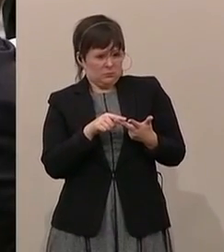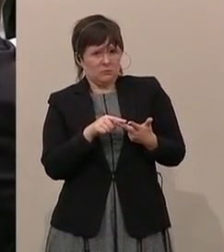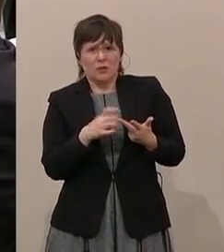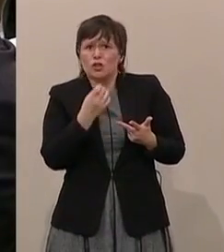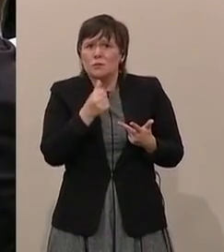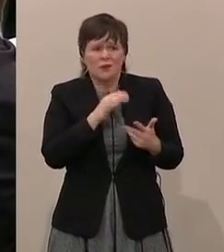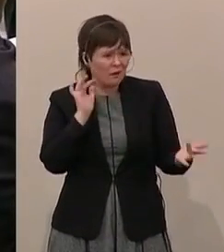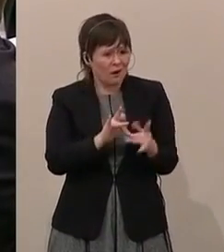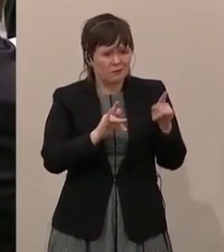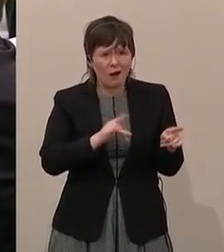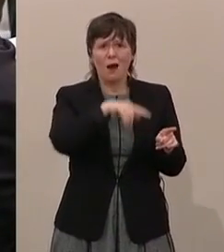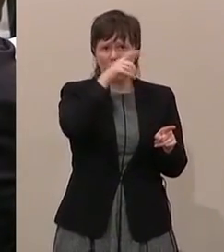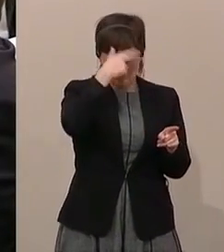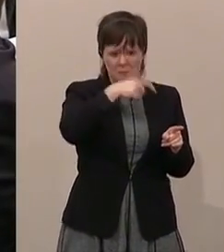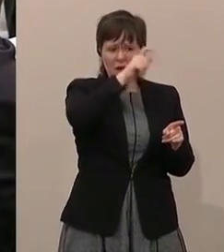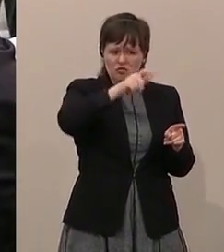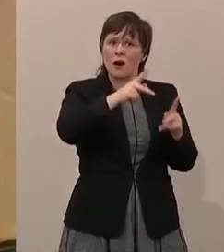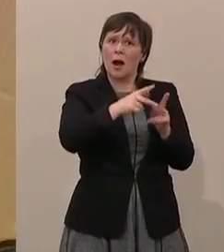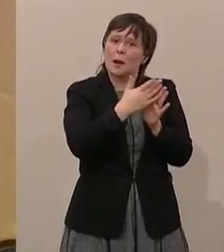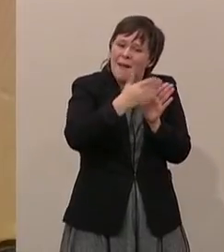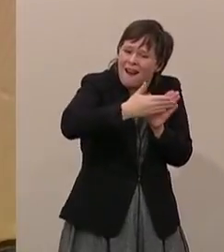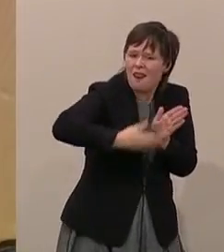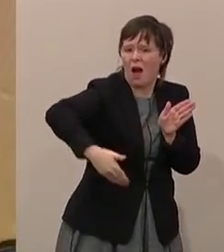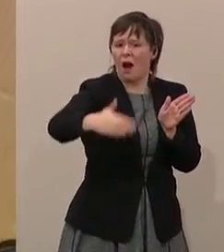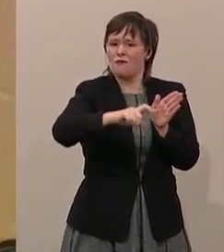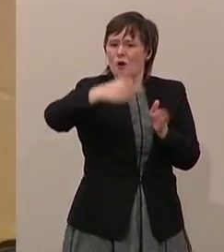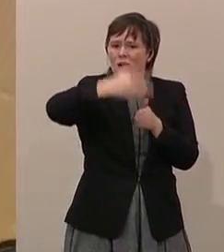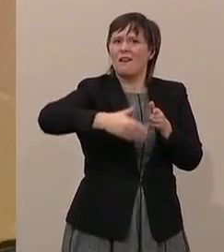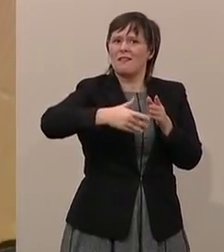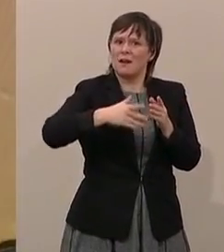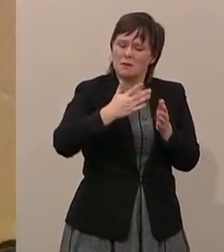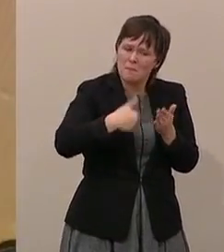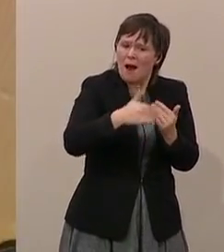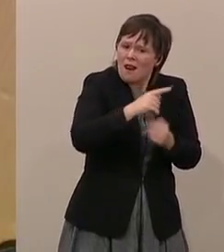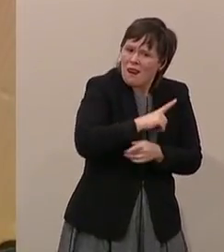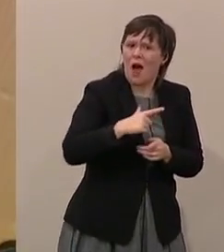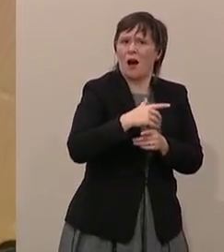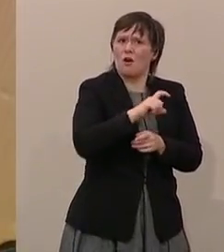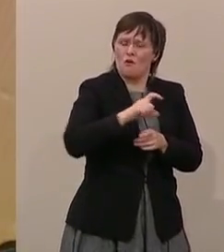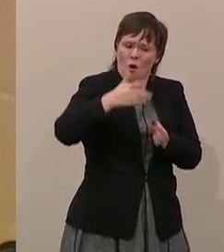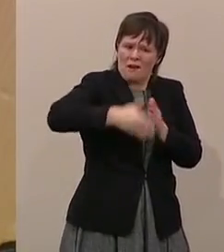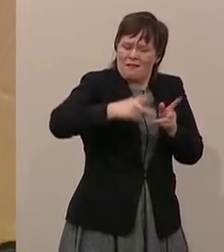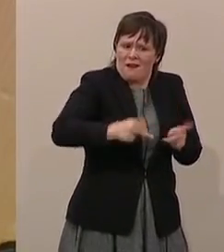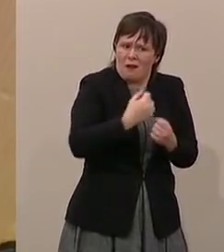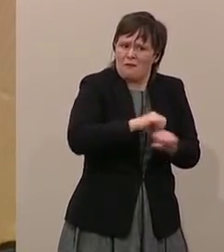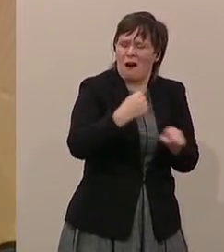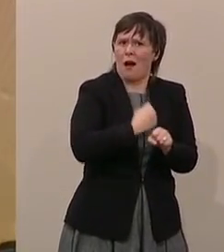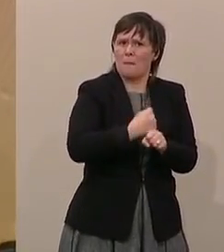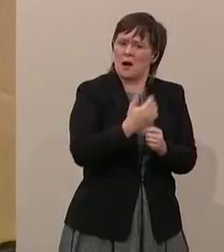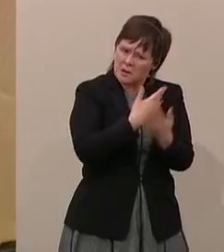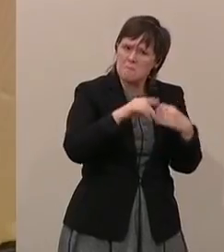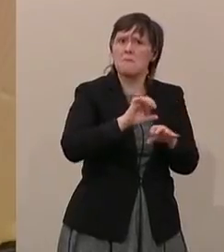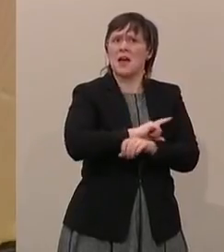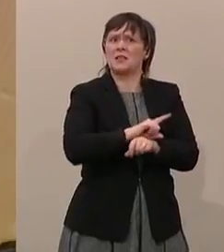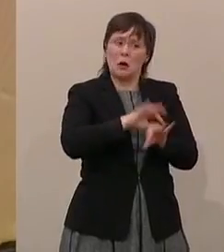größere Freizeitblöcke aussuchen und auch hier umsetzen in ihrer Arbeitszeit und eben mehr Zeit für die Familie